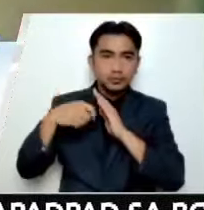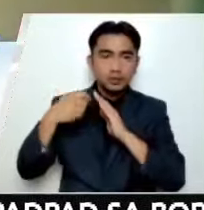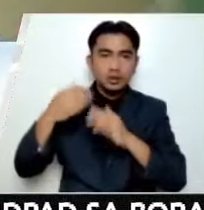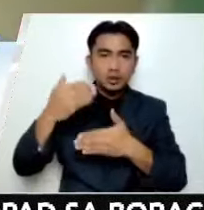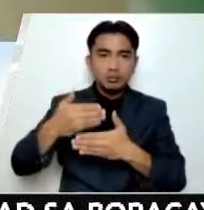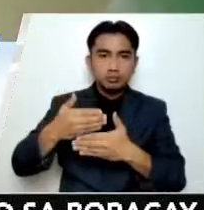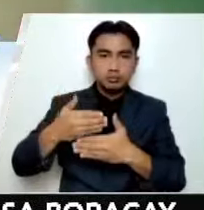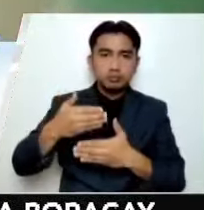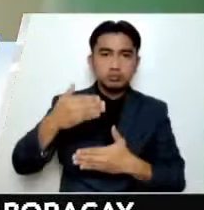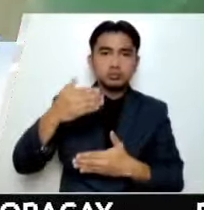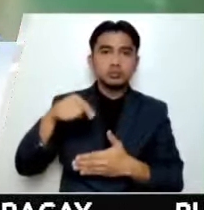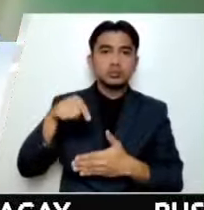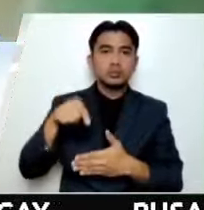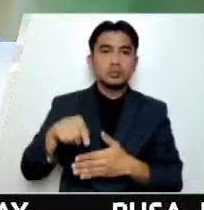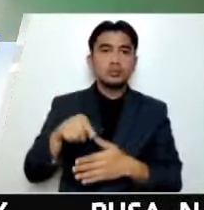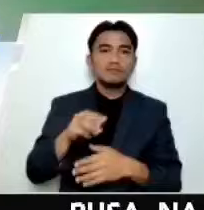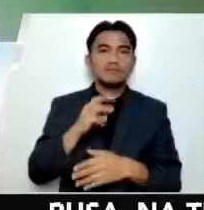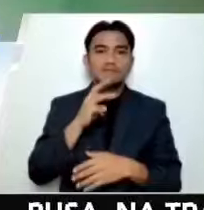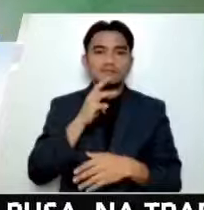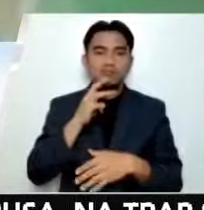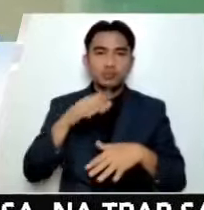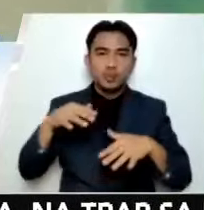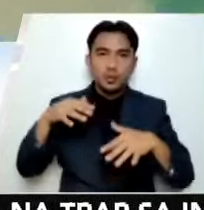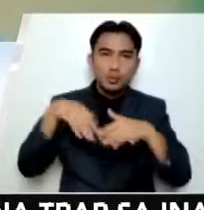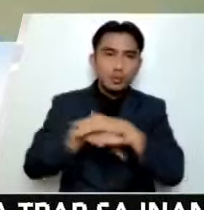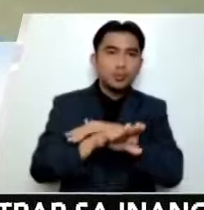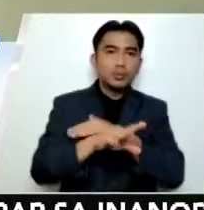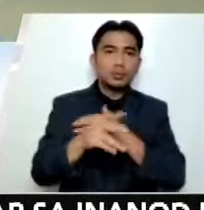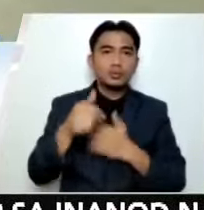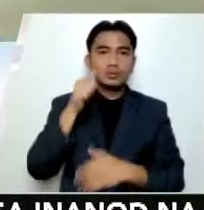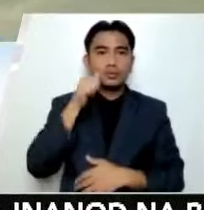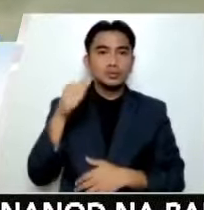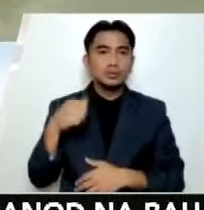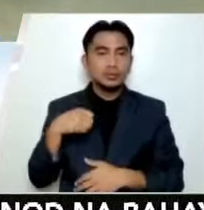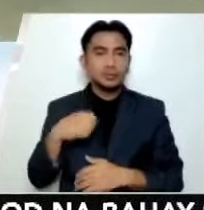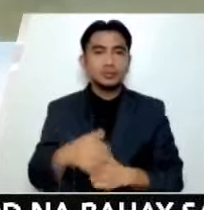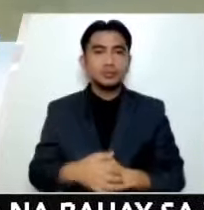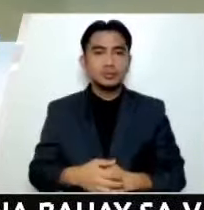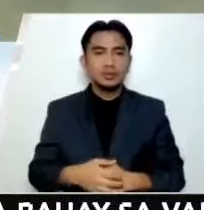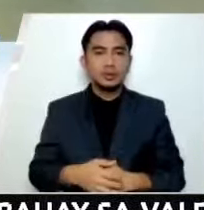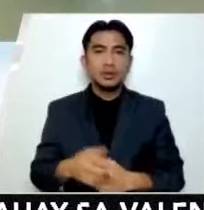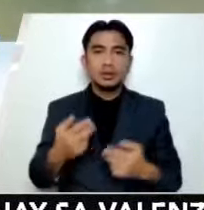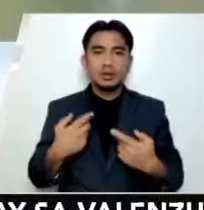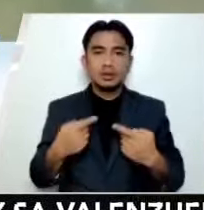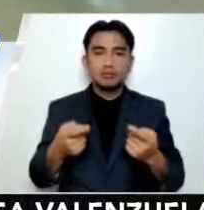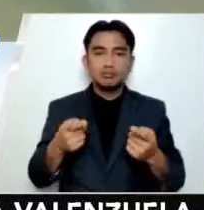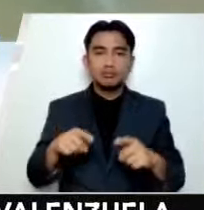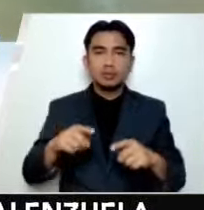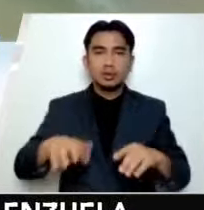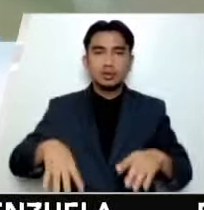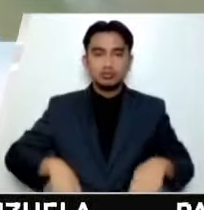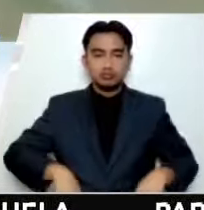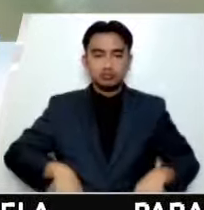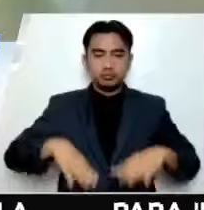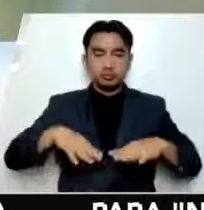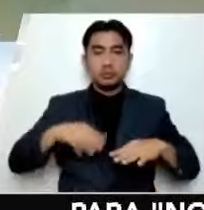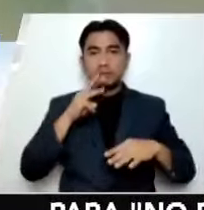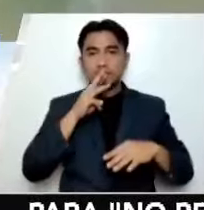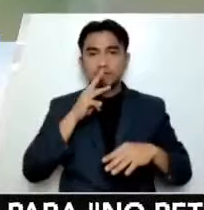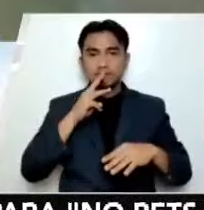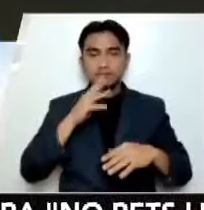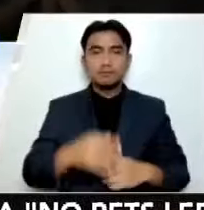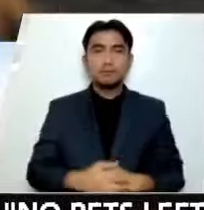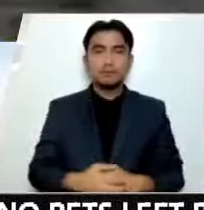Hospital and Medical Center kahapon. Sa loob ng 2 oras, hanggang bewang na ang tubig. Inilikas sa mga pasyente at